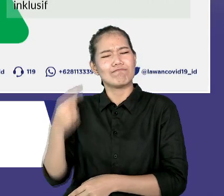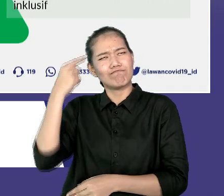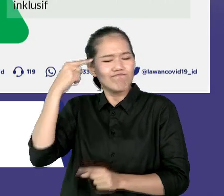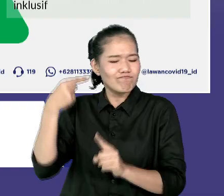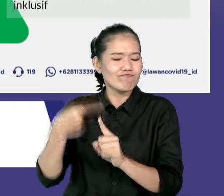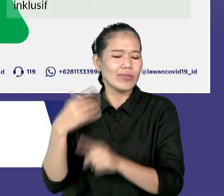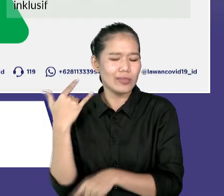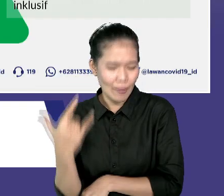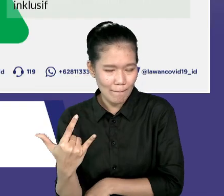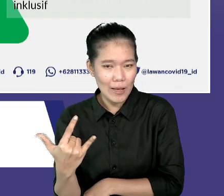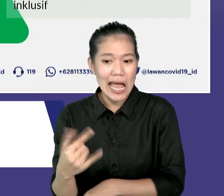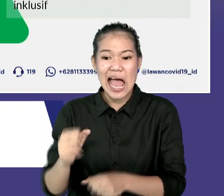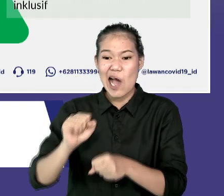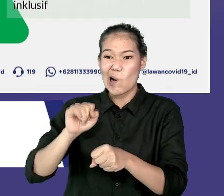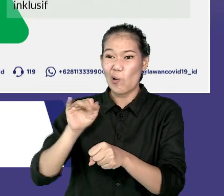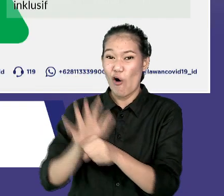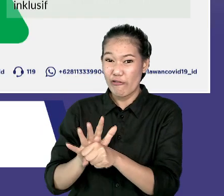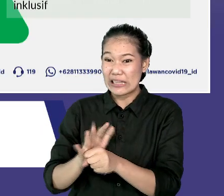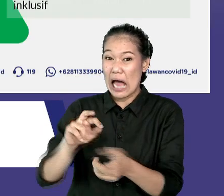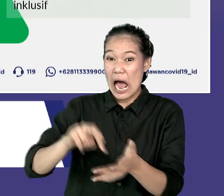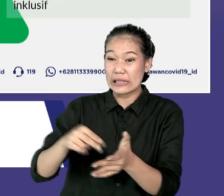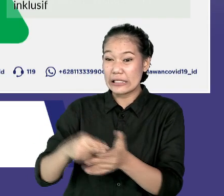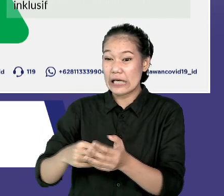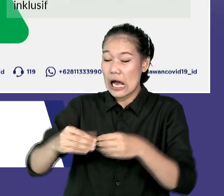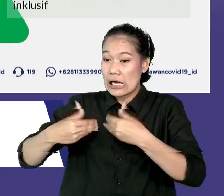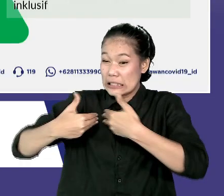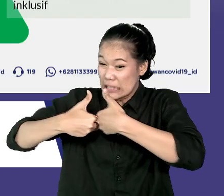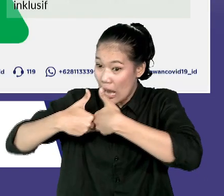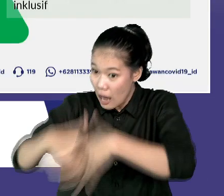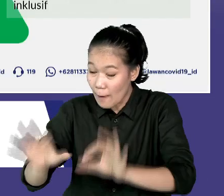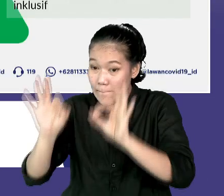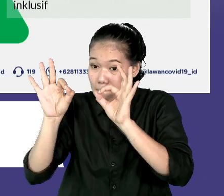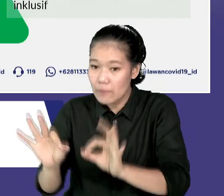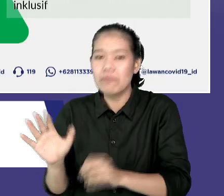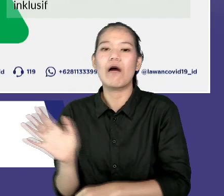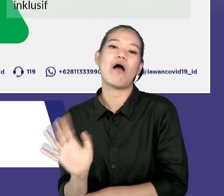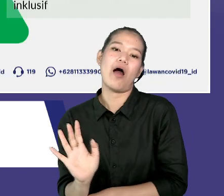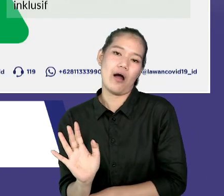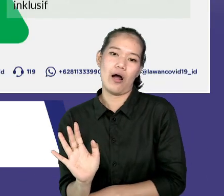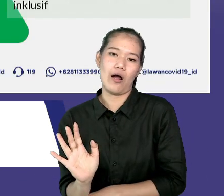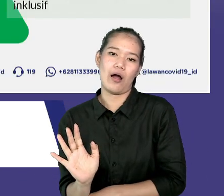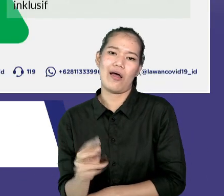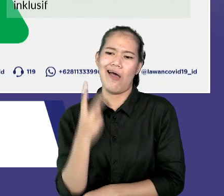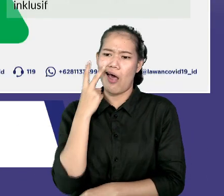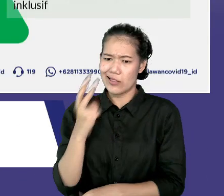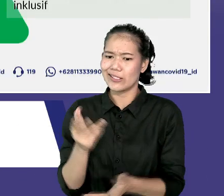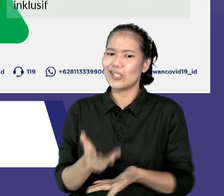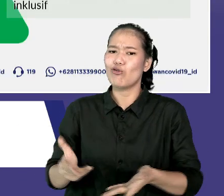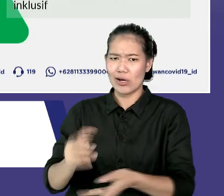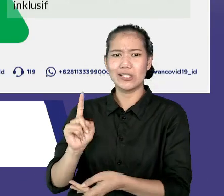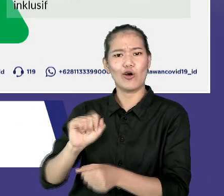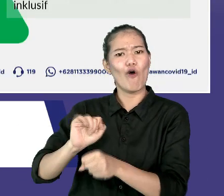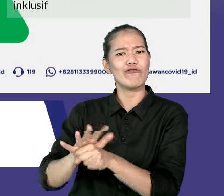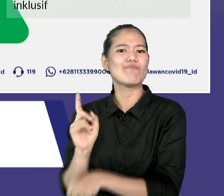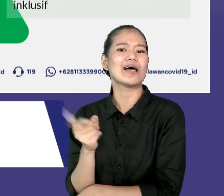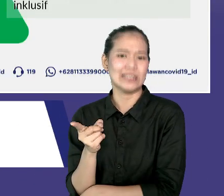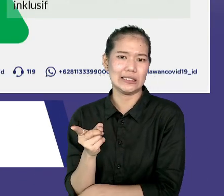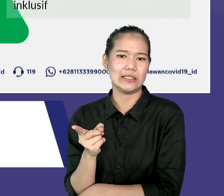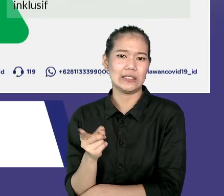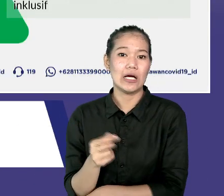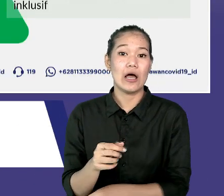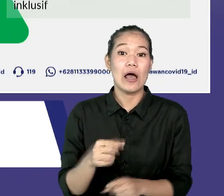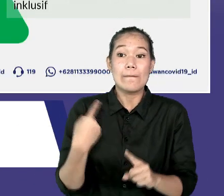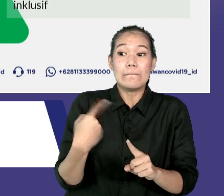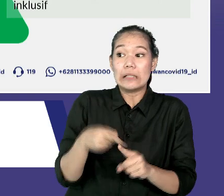COVID-19 tidak akan sepenuhnya hilang dalam waktu yang singkat. Dinamikanya masih terus ada, mengingat di beberapa negara